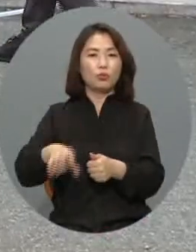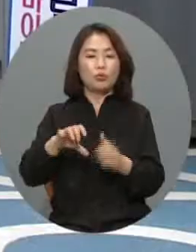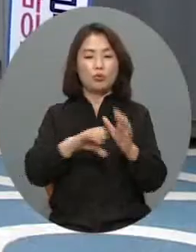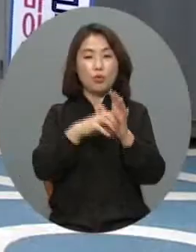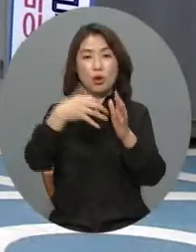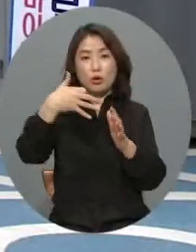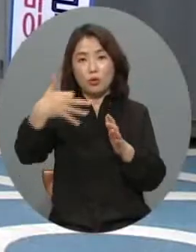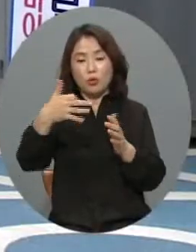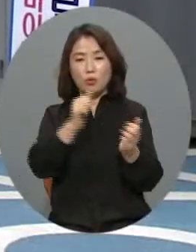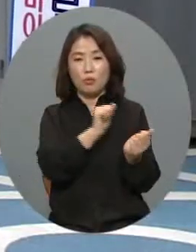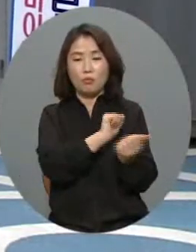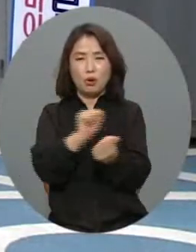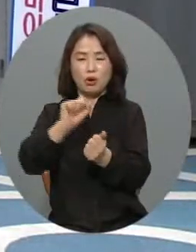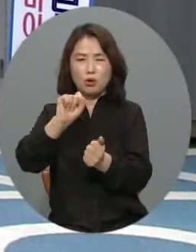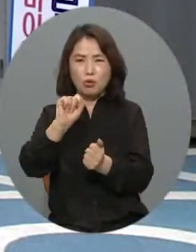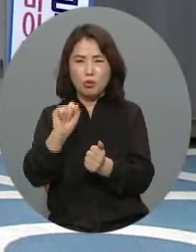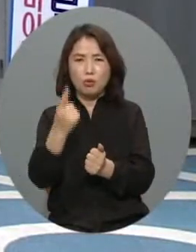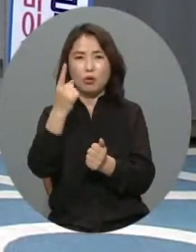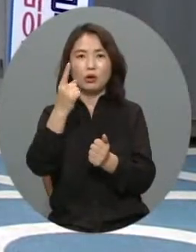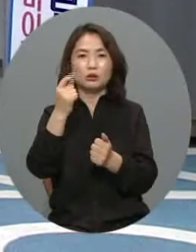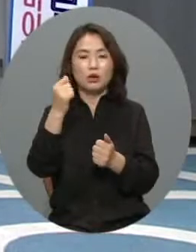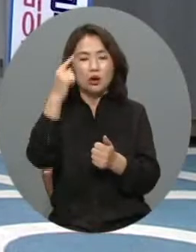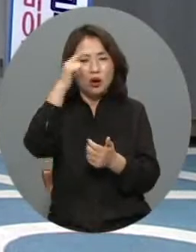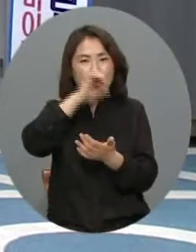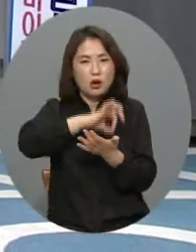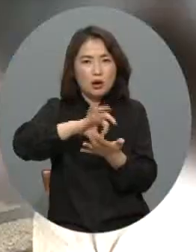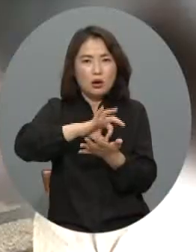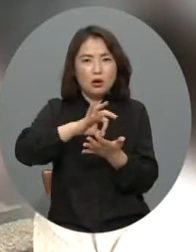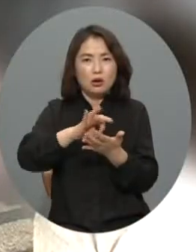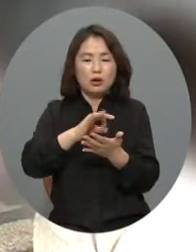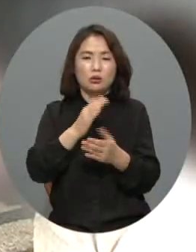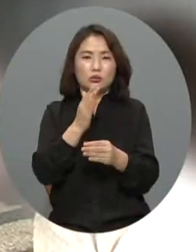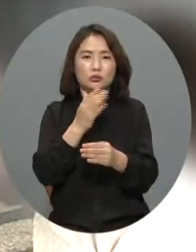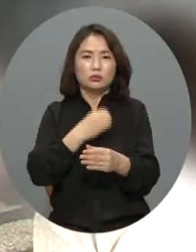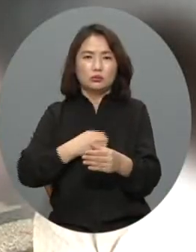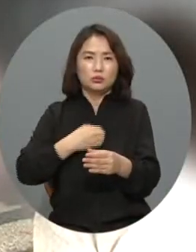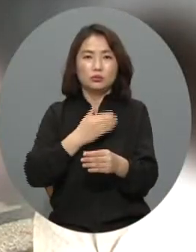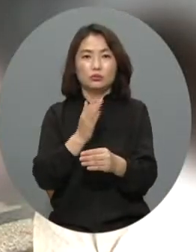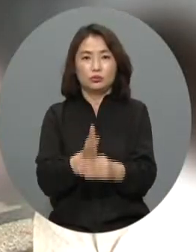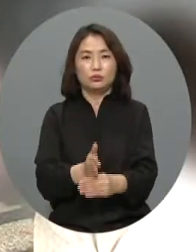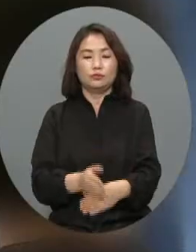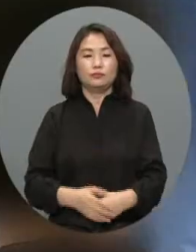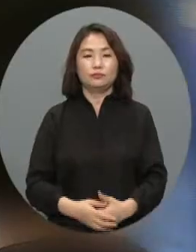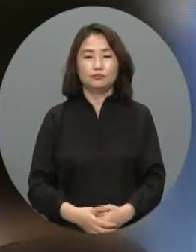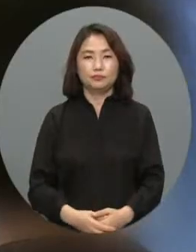코로나19 재확산으로 또다시 긴장하고 있습니다. MBC 뉴스 김기영입니다.